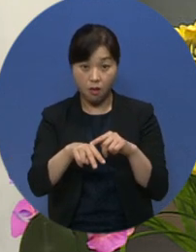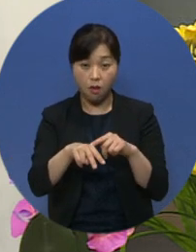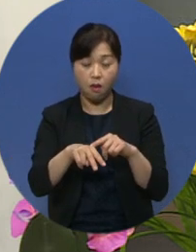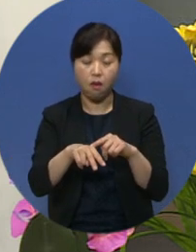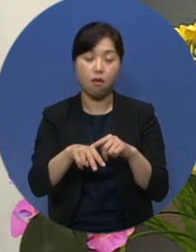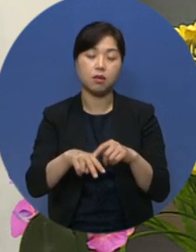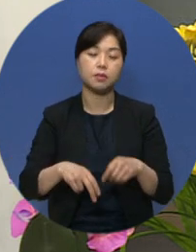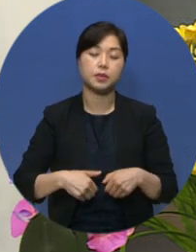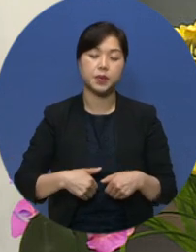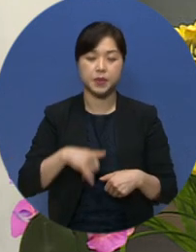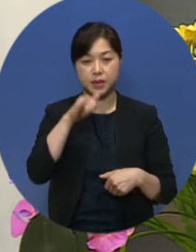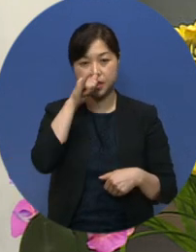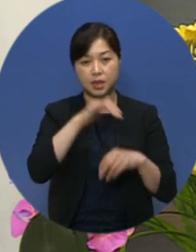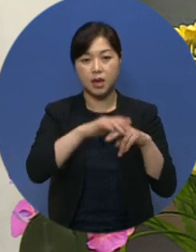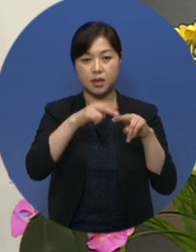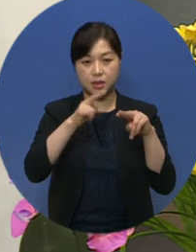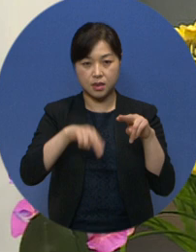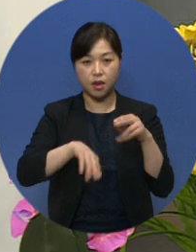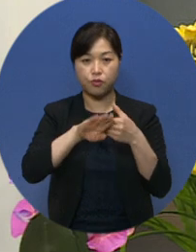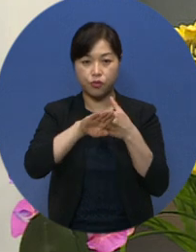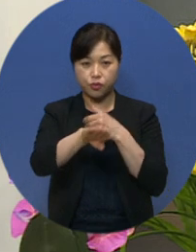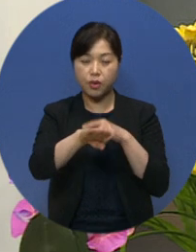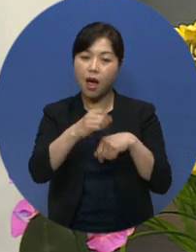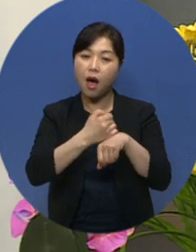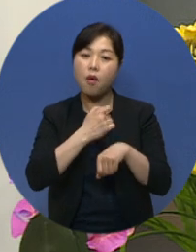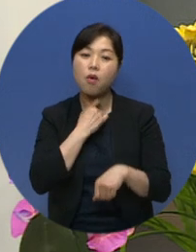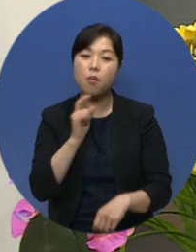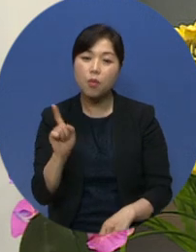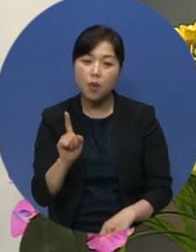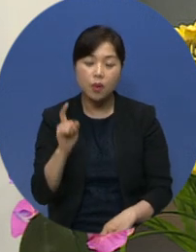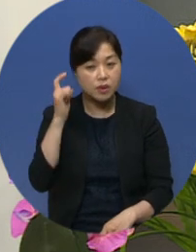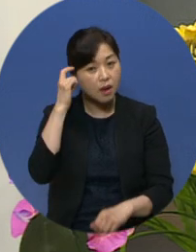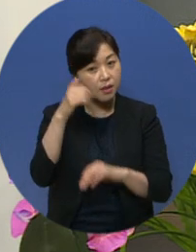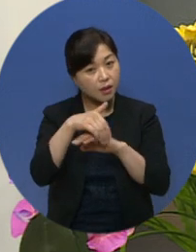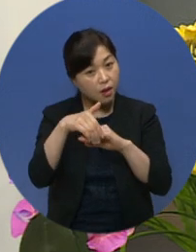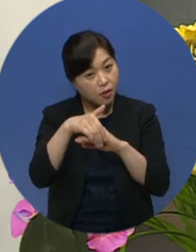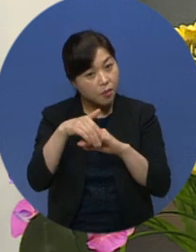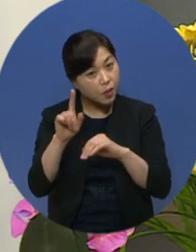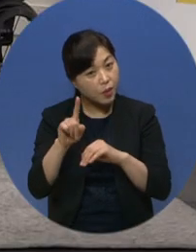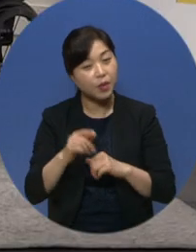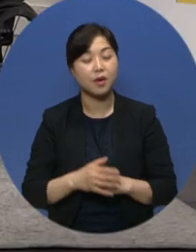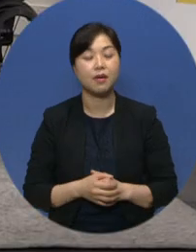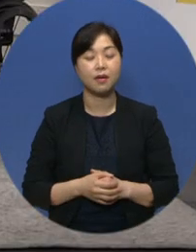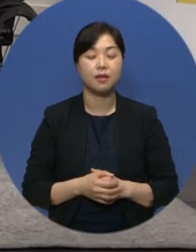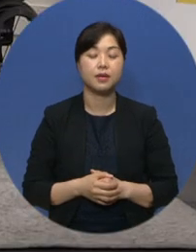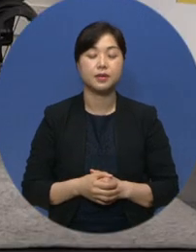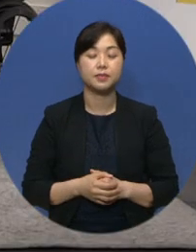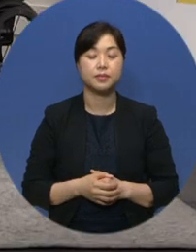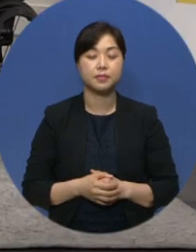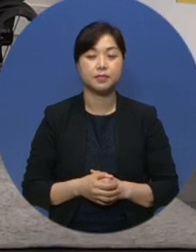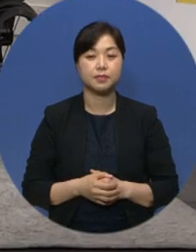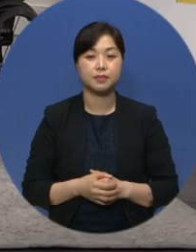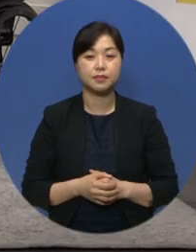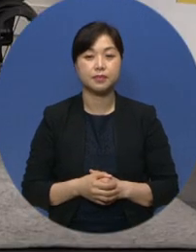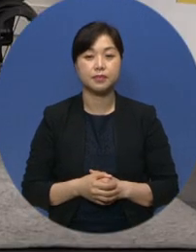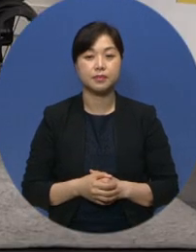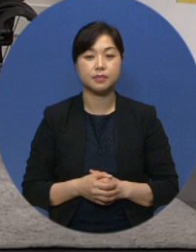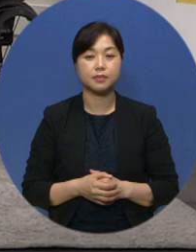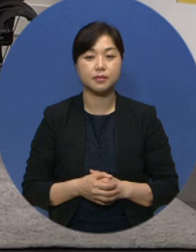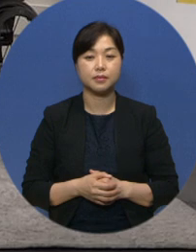합니까 은퇴 하시면 뭘 하고 싶어 생각했으니까 서초 는 뭐 어쨌든